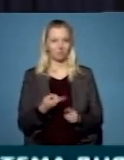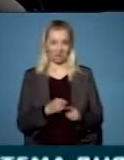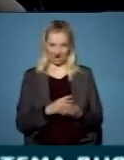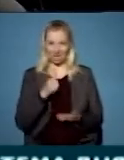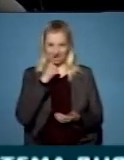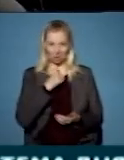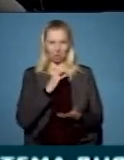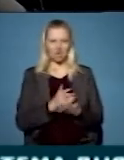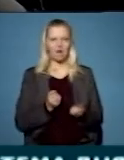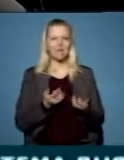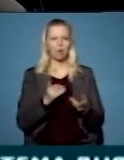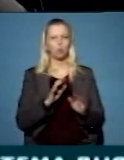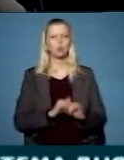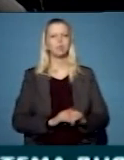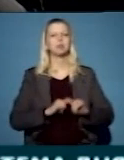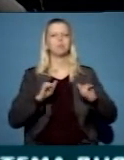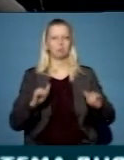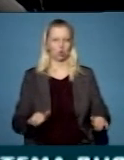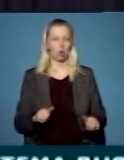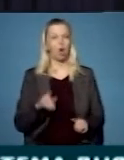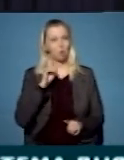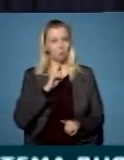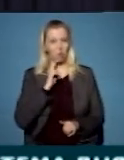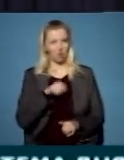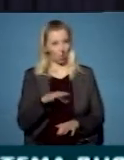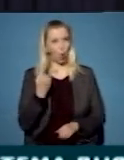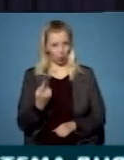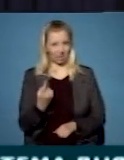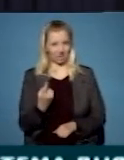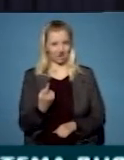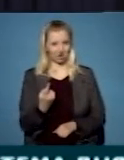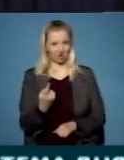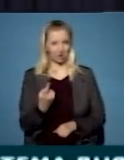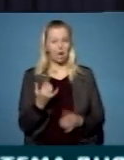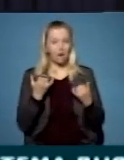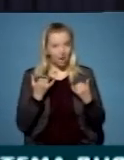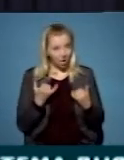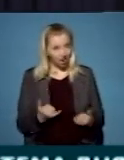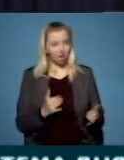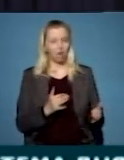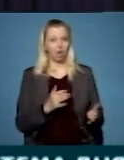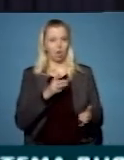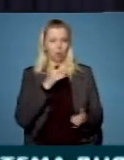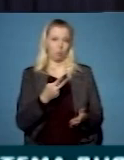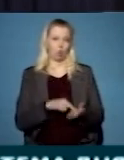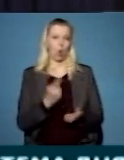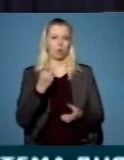таємниця? Їх кількість буде збільшуватись, я відповім так. Ну, поки що він один, я так розумію. На даний момент ми поставили один екіпаж, який працює.